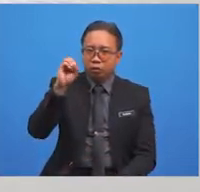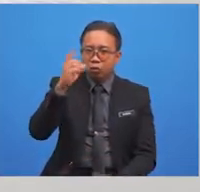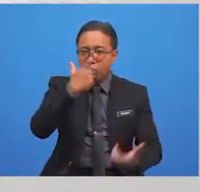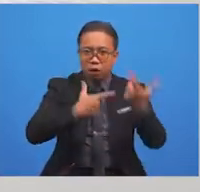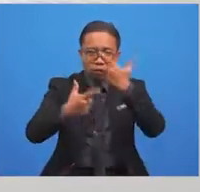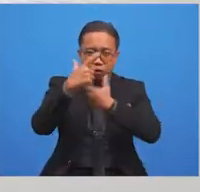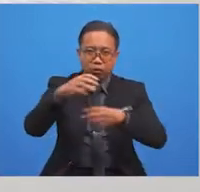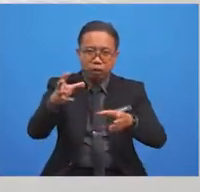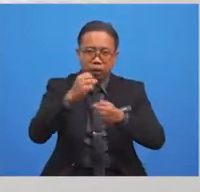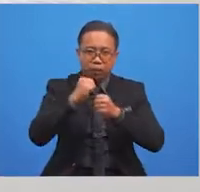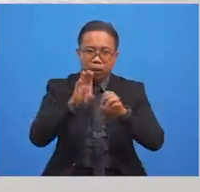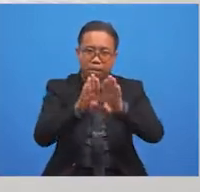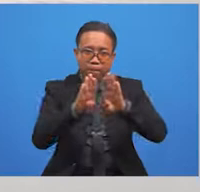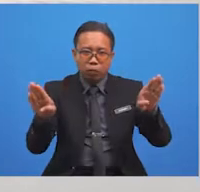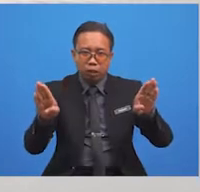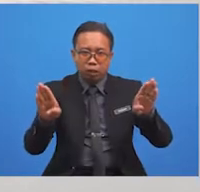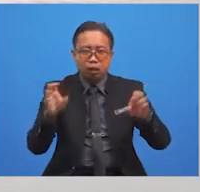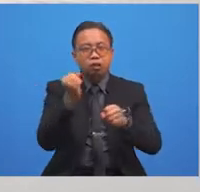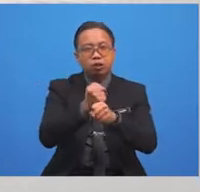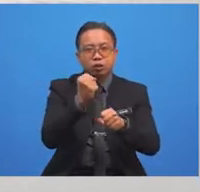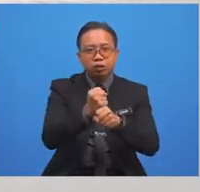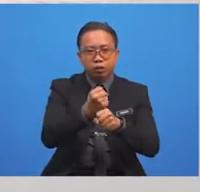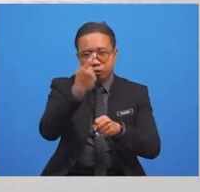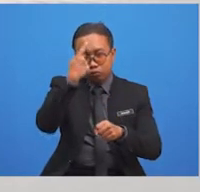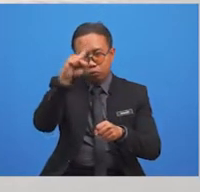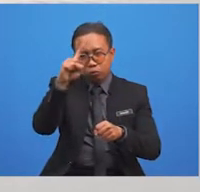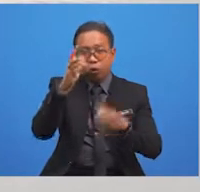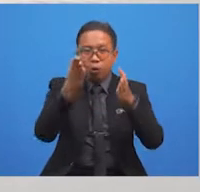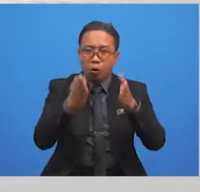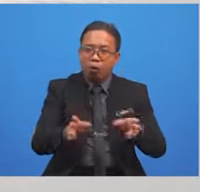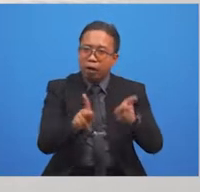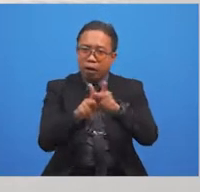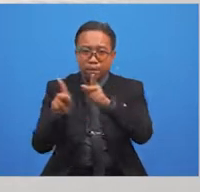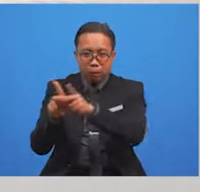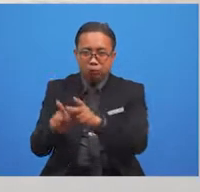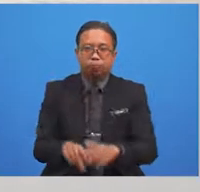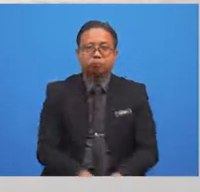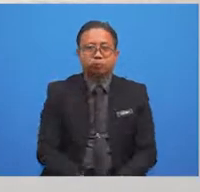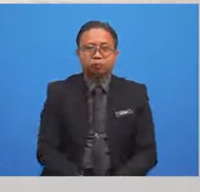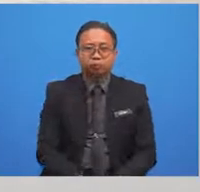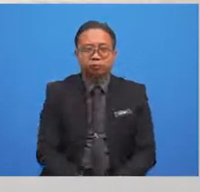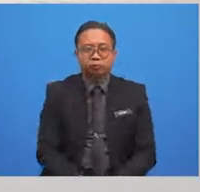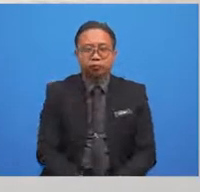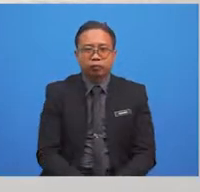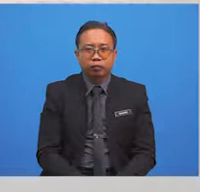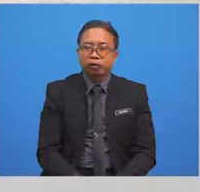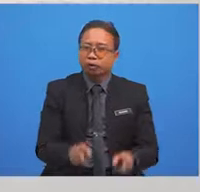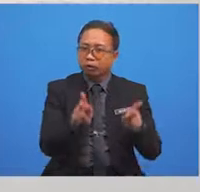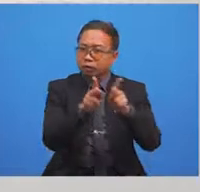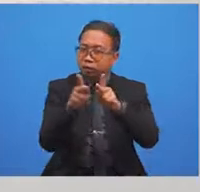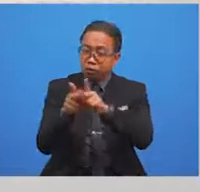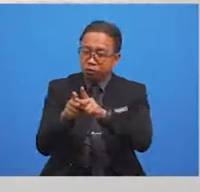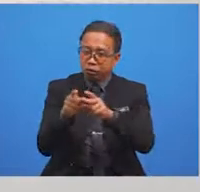juga dapat membuka peluang pekerjaan kepada penduduk tempatan yang bekerja